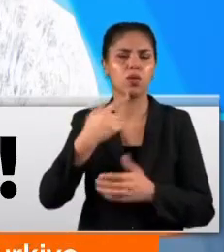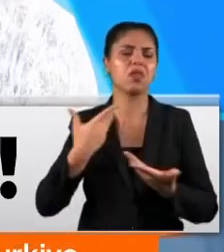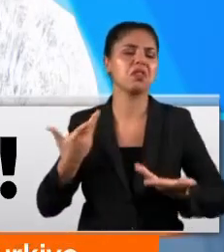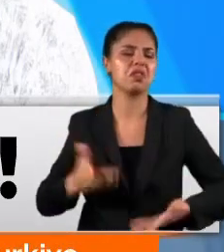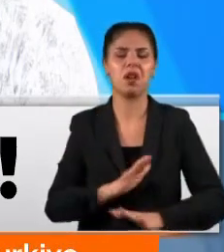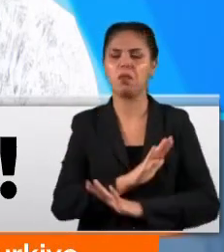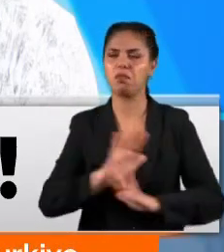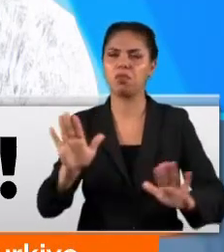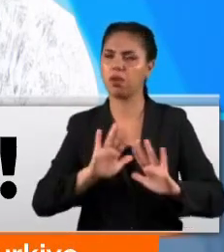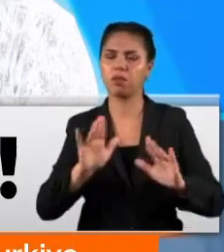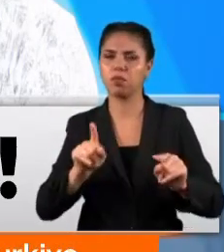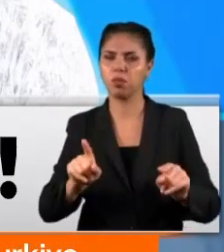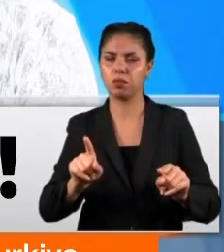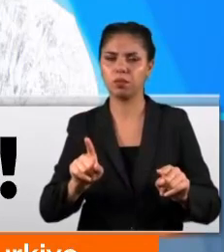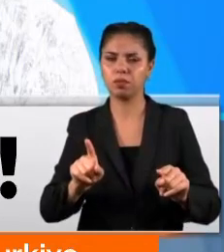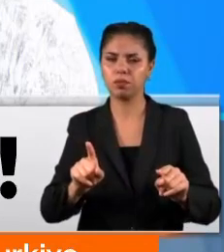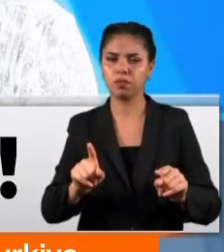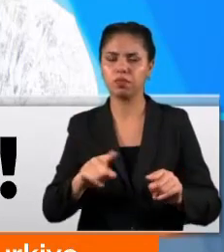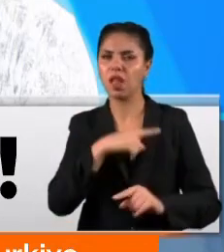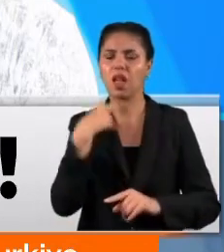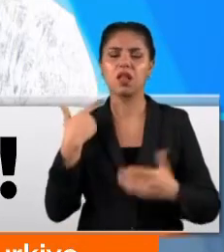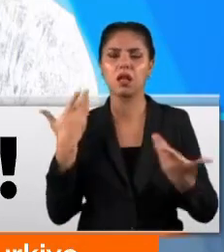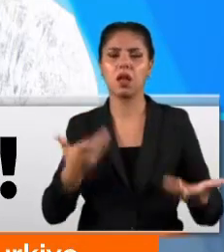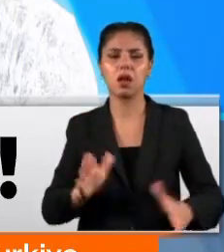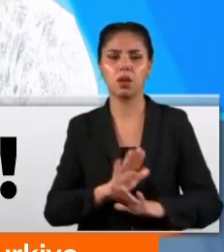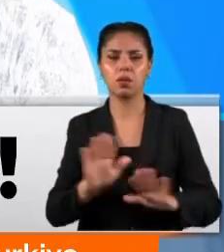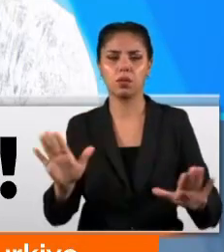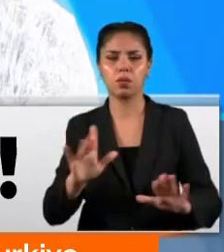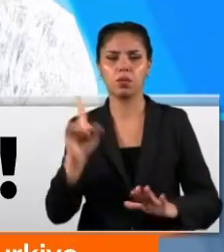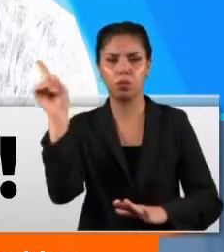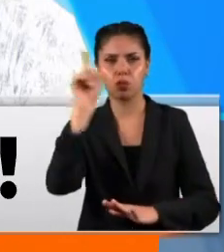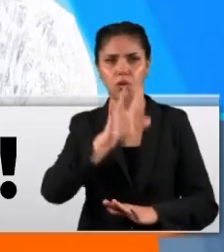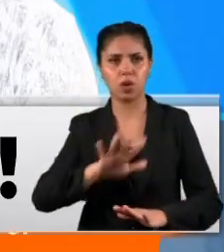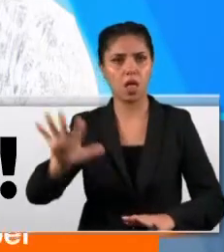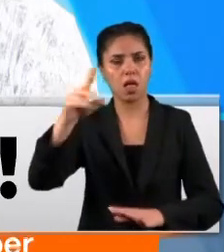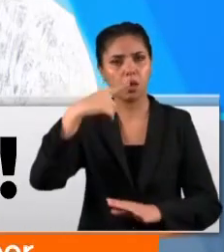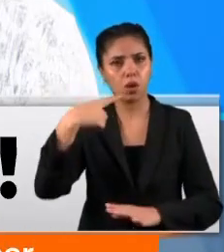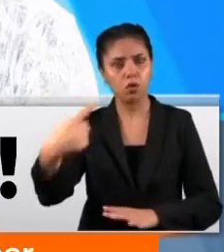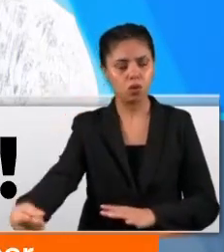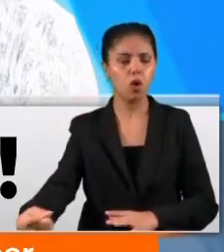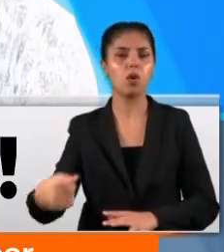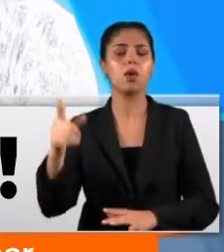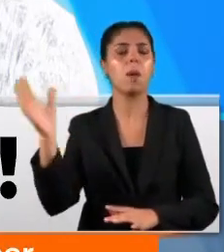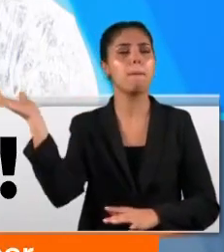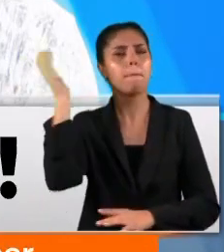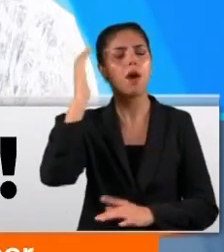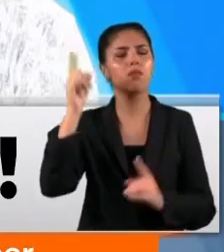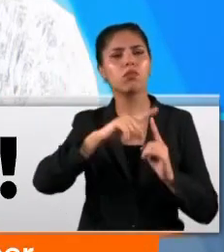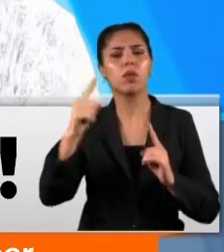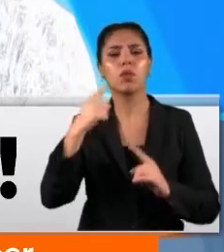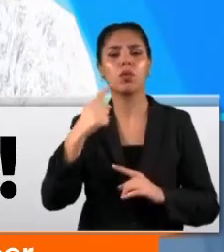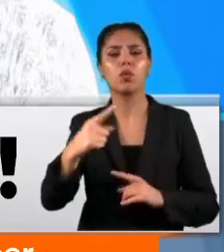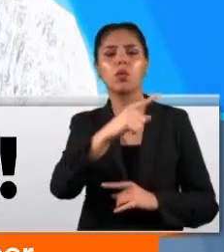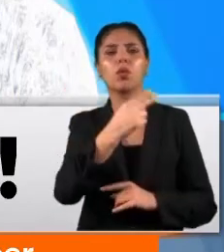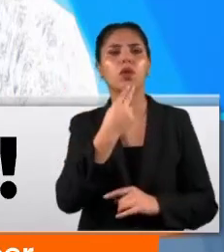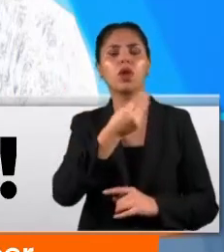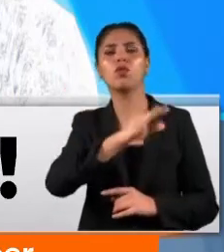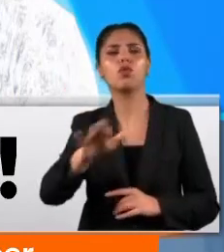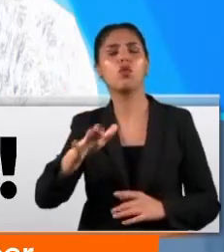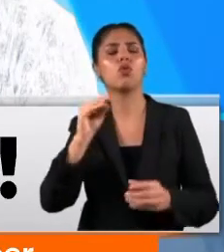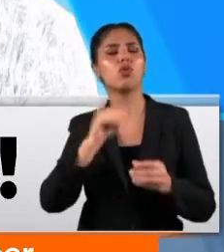etmiyorum namus için falan mevzusunda. Kesinlikle kabul etmiyorum. Çünkü herkes söyledi, en baştan beri söyledi. Bu kadın çoluğu çocuğu